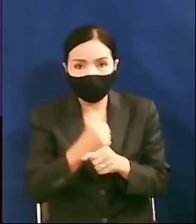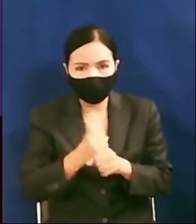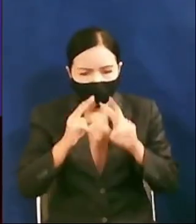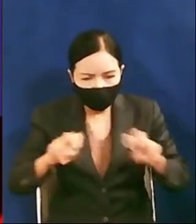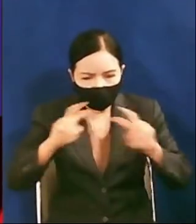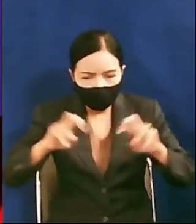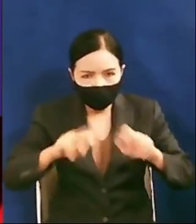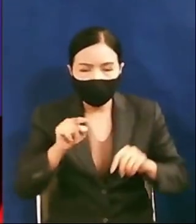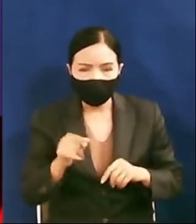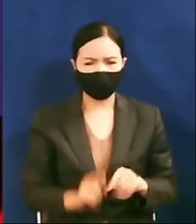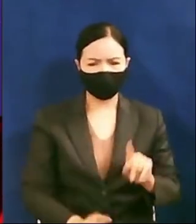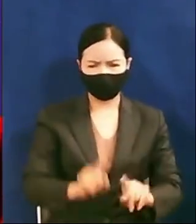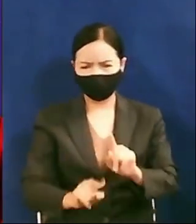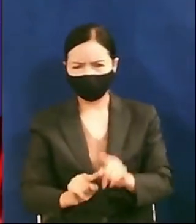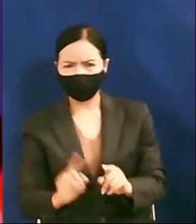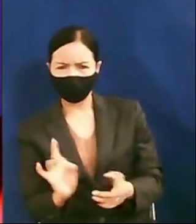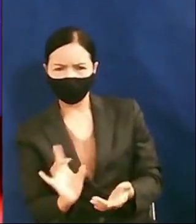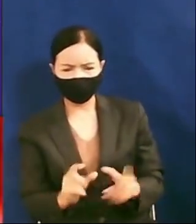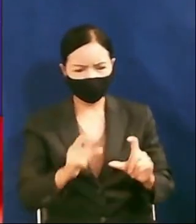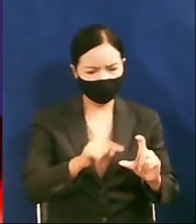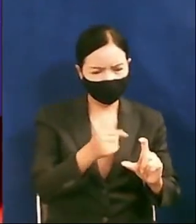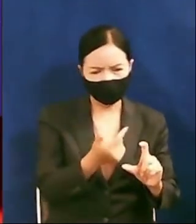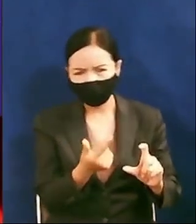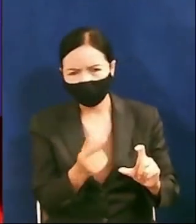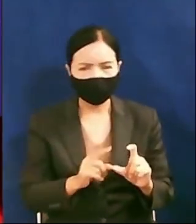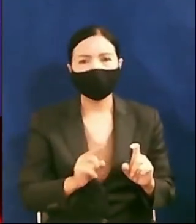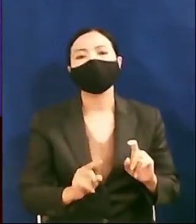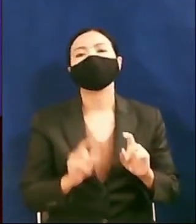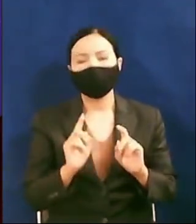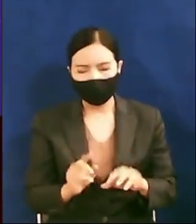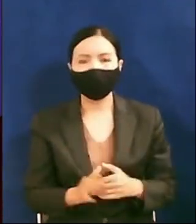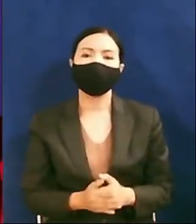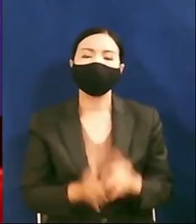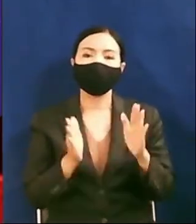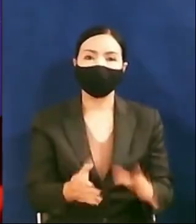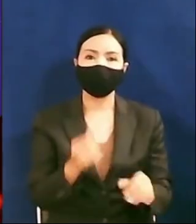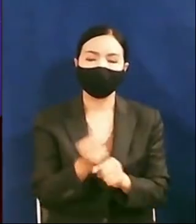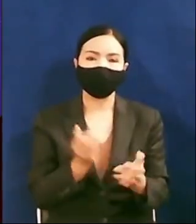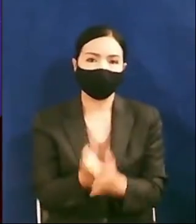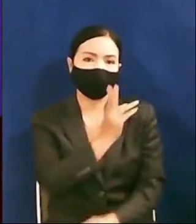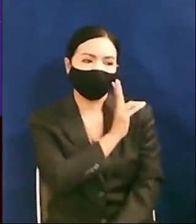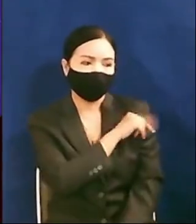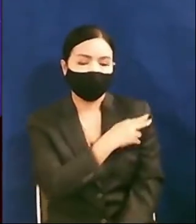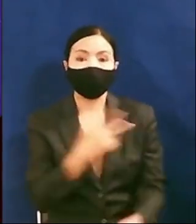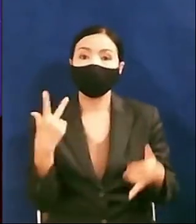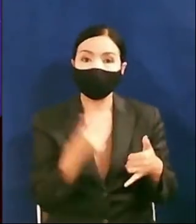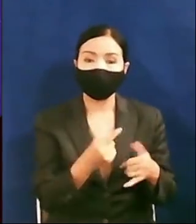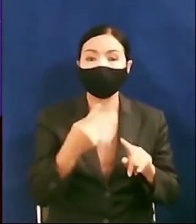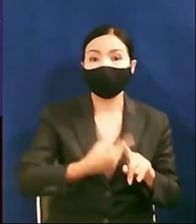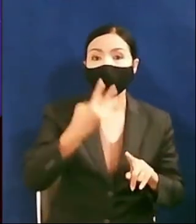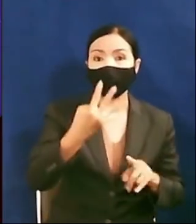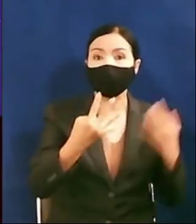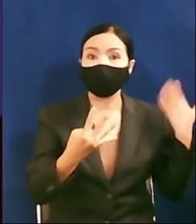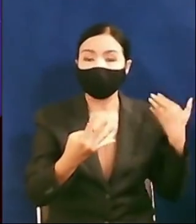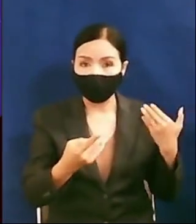ำการศึกษาในการประเมินประสิทธิผลวัคซีนนะครับที่มีการฉีดในบุคลากรทางการแพทย์นะครับตั้งแต่เดือนเมษาย